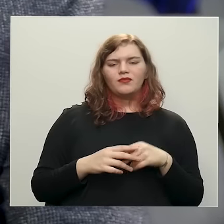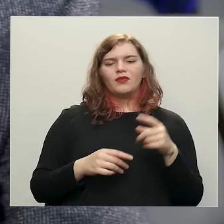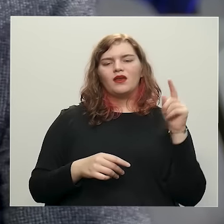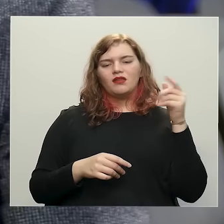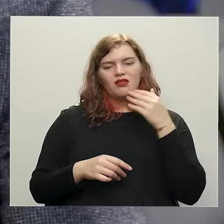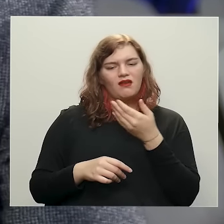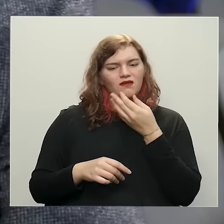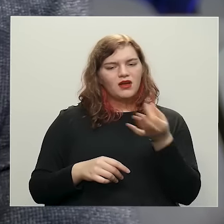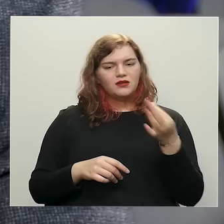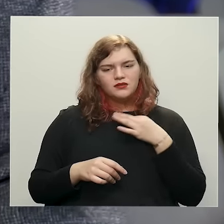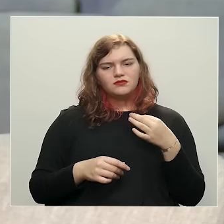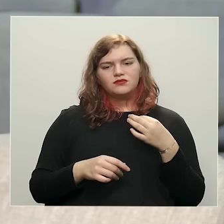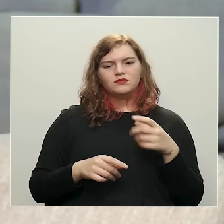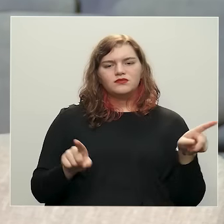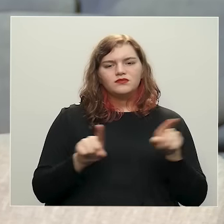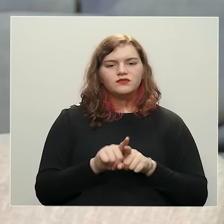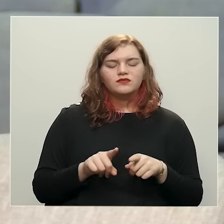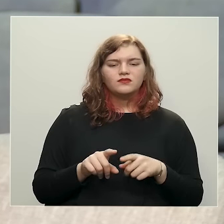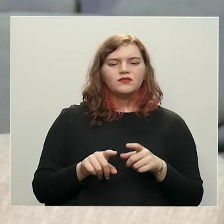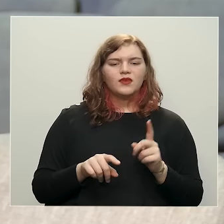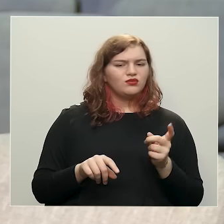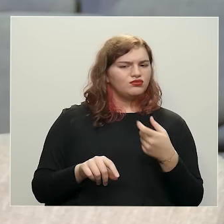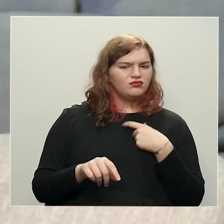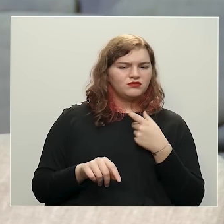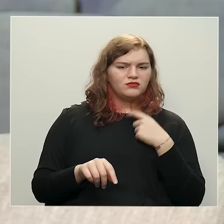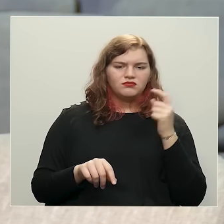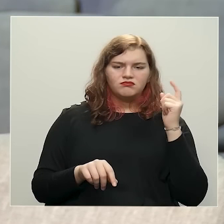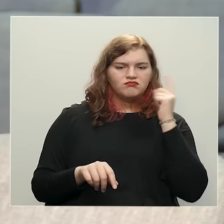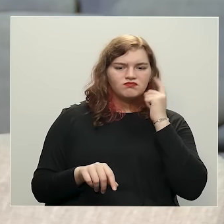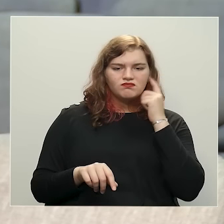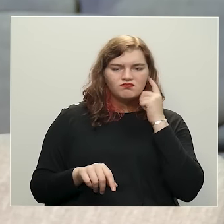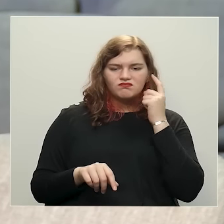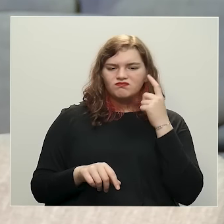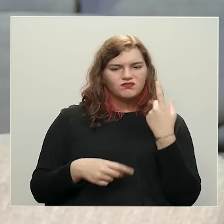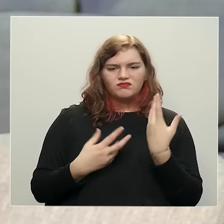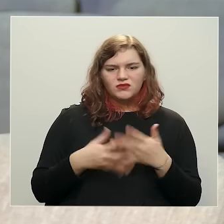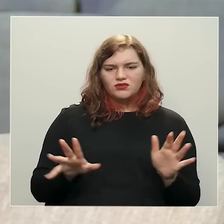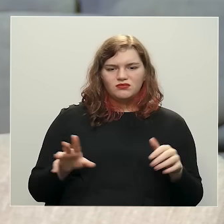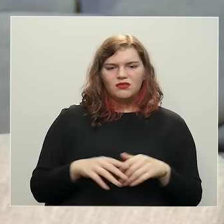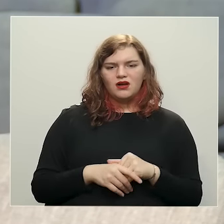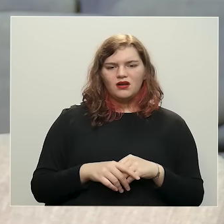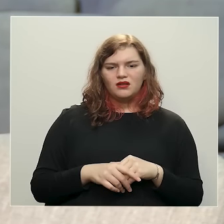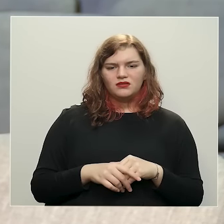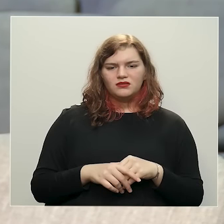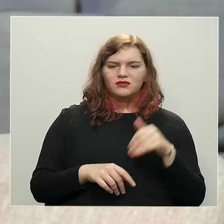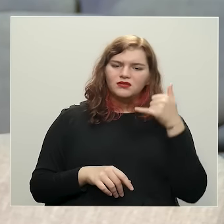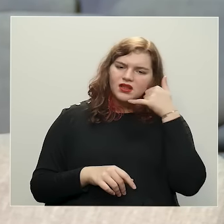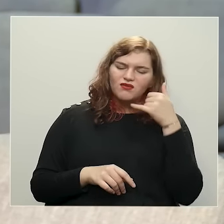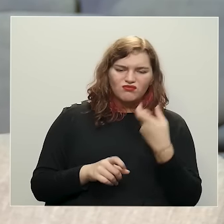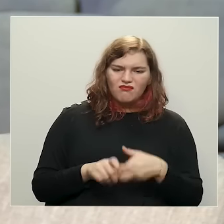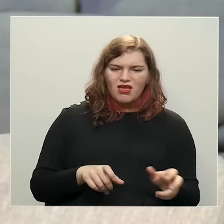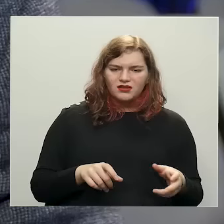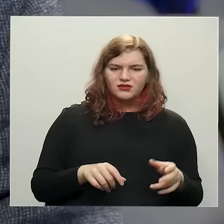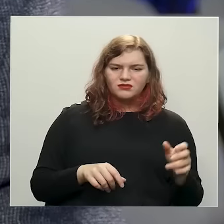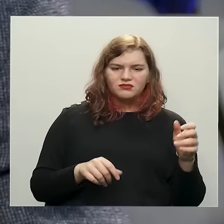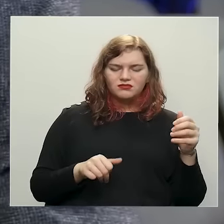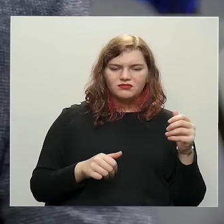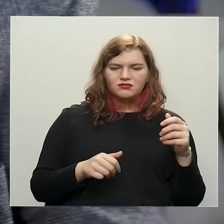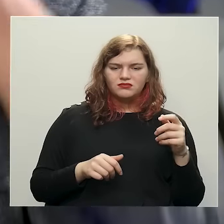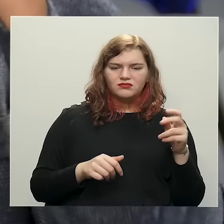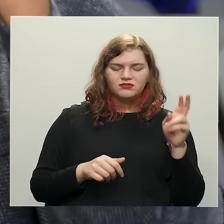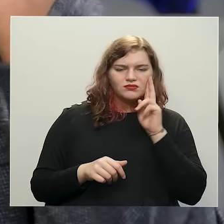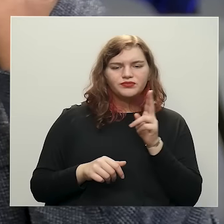spus ce vă spun acum, nicio șansă pentru urechea stângă. Ca un telefon fără fir. Surdă de tot?